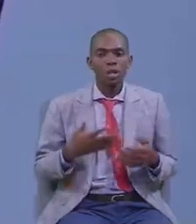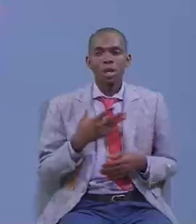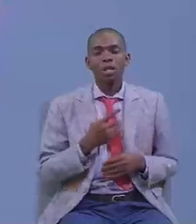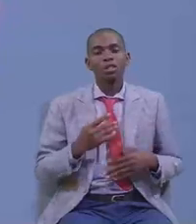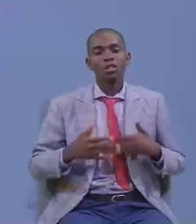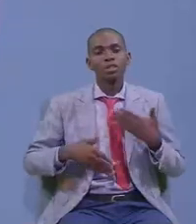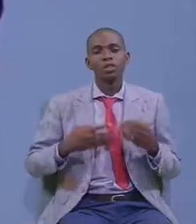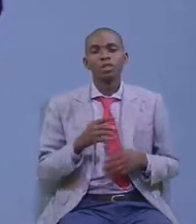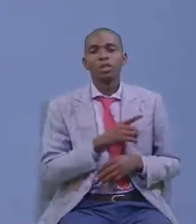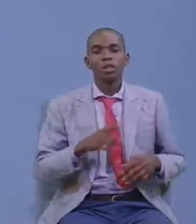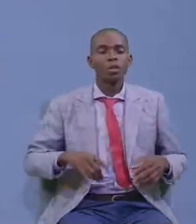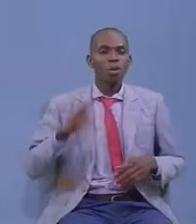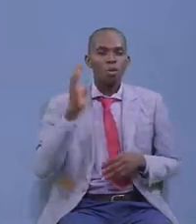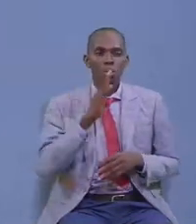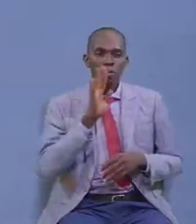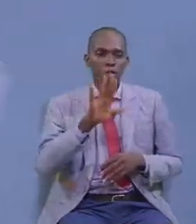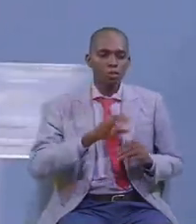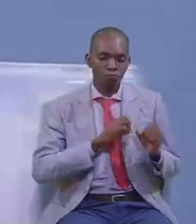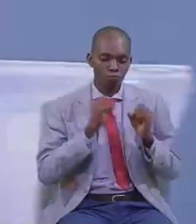Et la joie du Seigneur sera ta force.